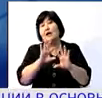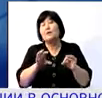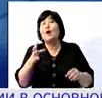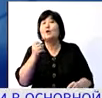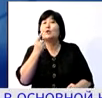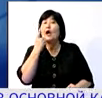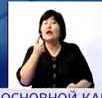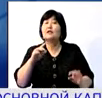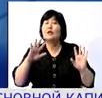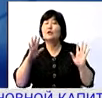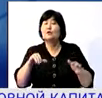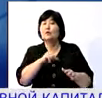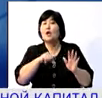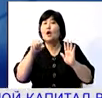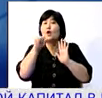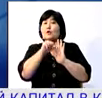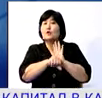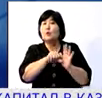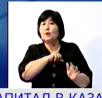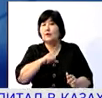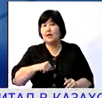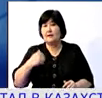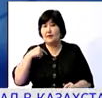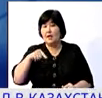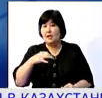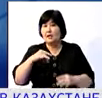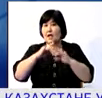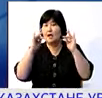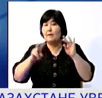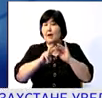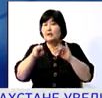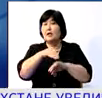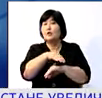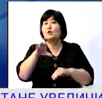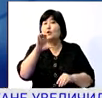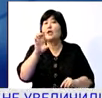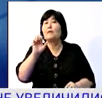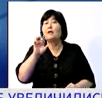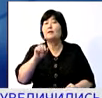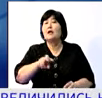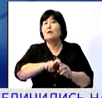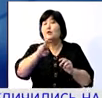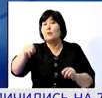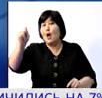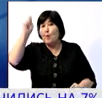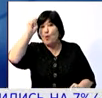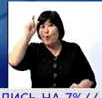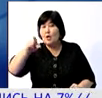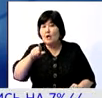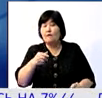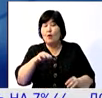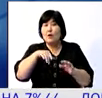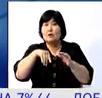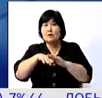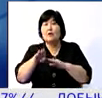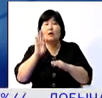Еще один случай суицида подозревают в Кызылорде. На днях с моста по проспекту Султан Бейбарыса спрыгнул мужчина. Его тело до сих